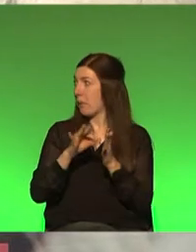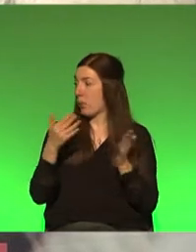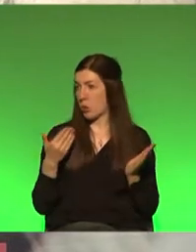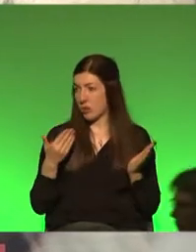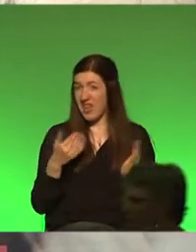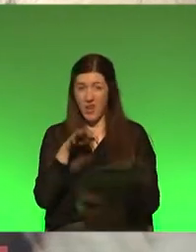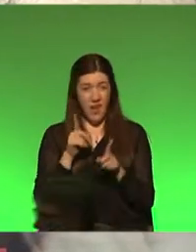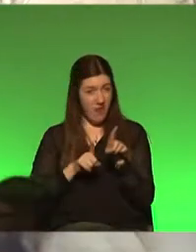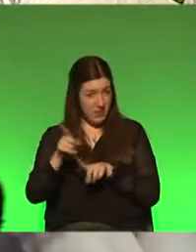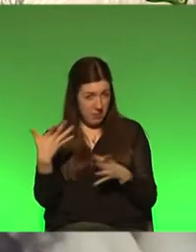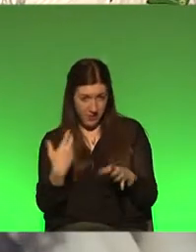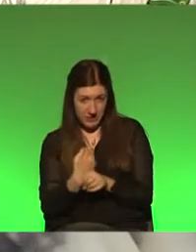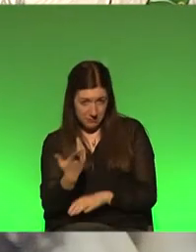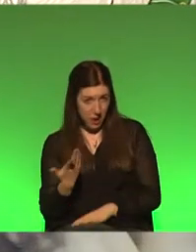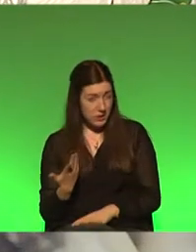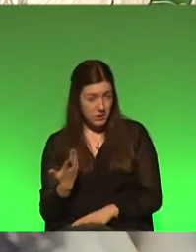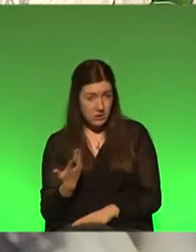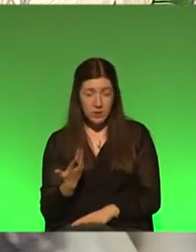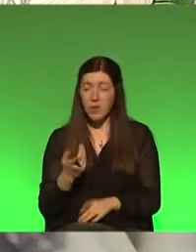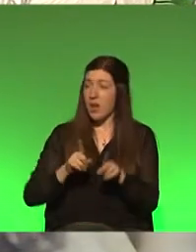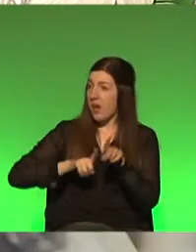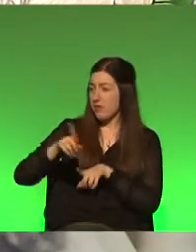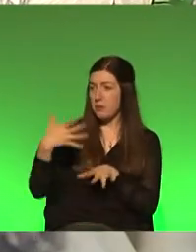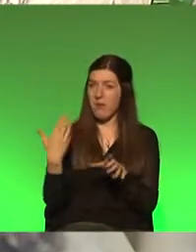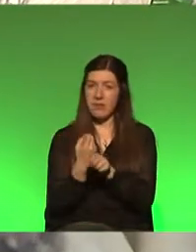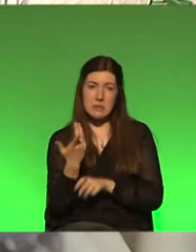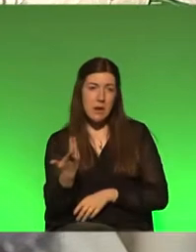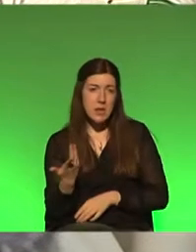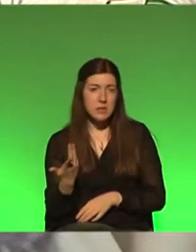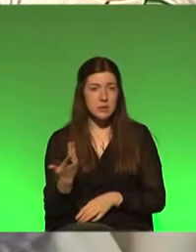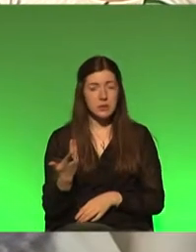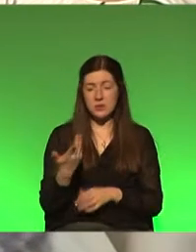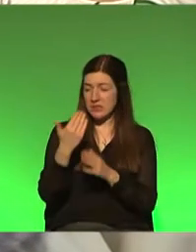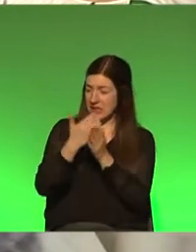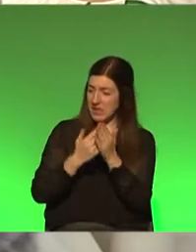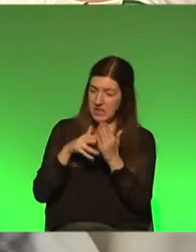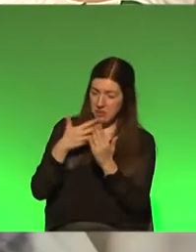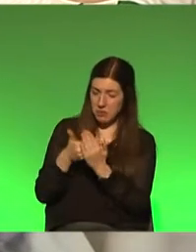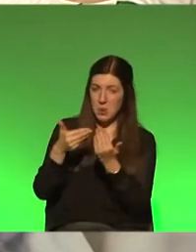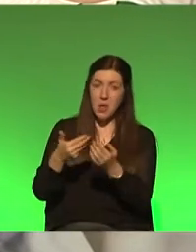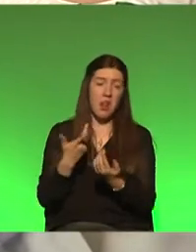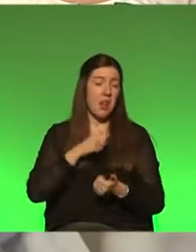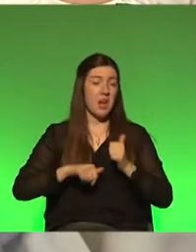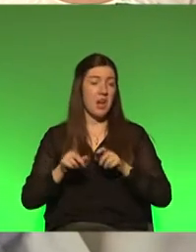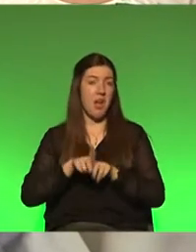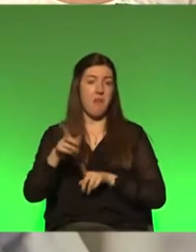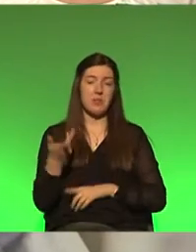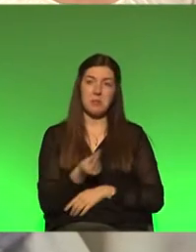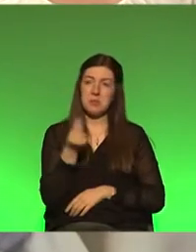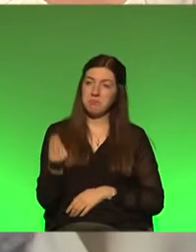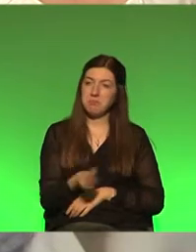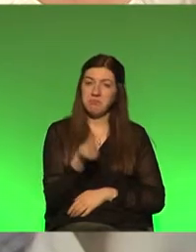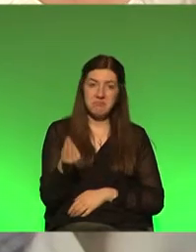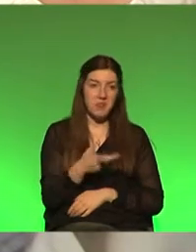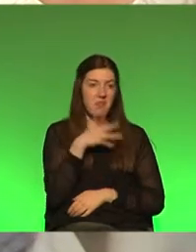eigentlich die FDP in dieser Regierung? Was macht die FDP bei diesem Gesetzentwurf? Man kann von der FDP leider bei diesem Thema nicht mehr